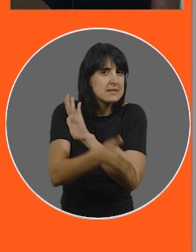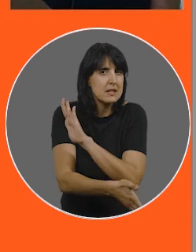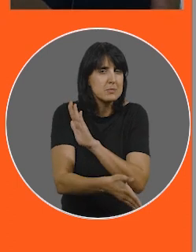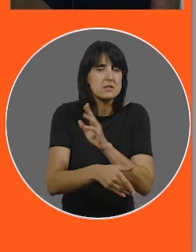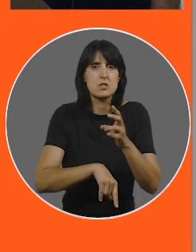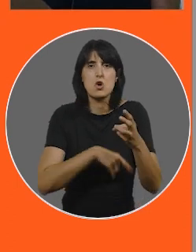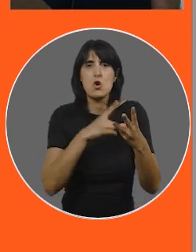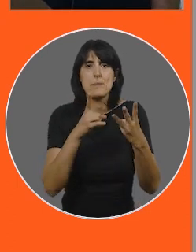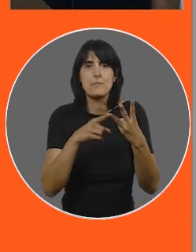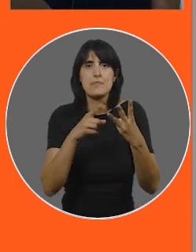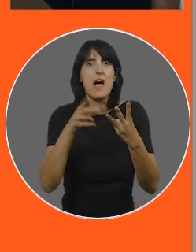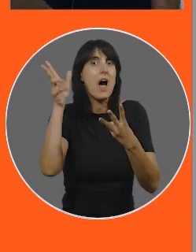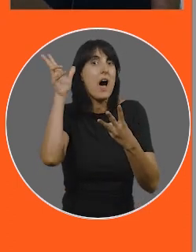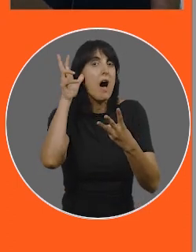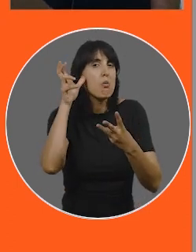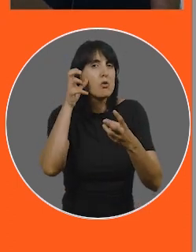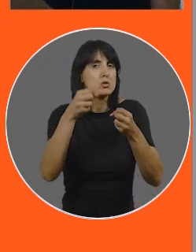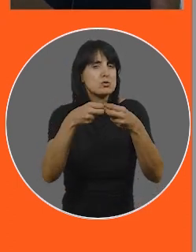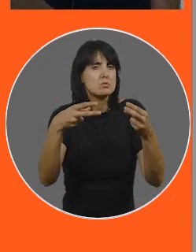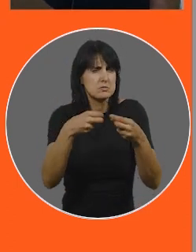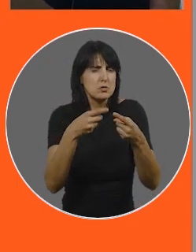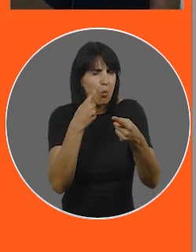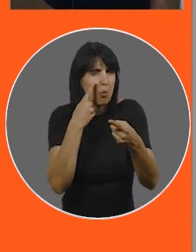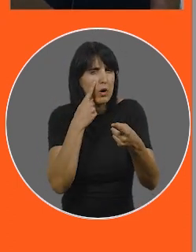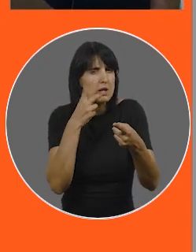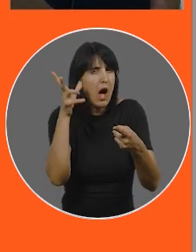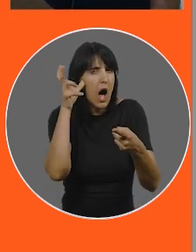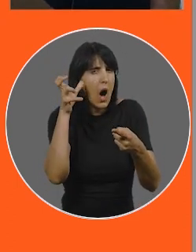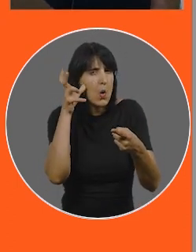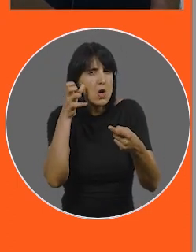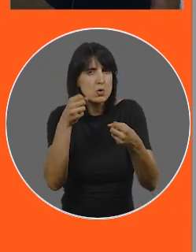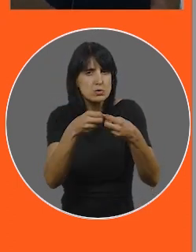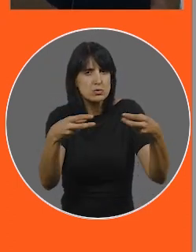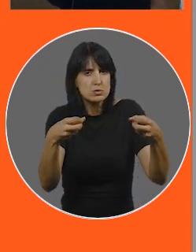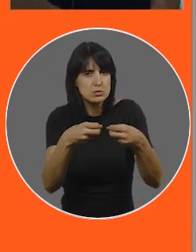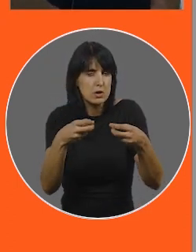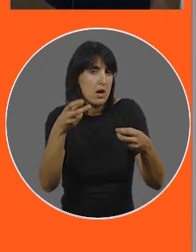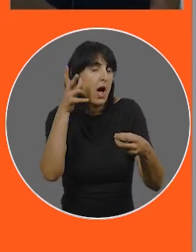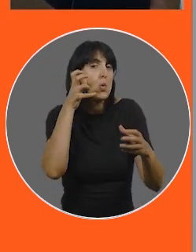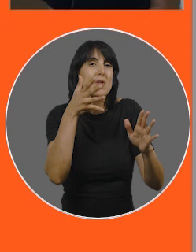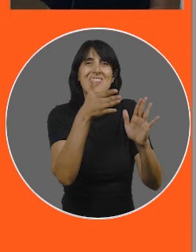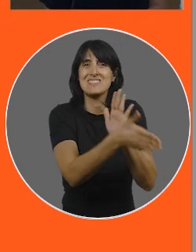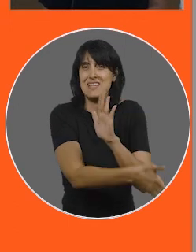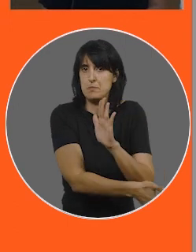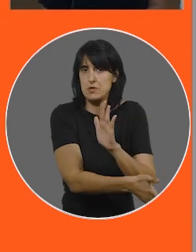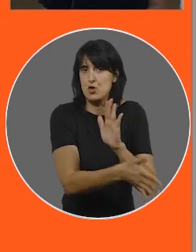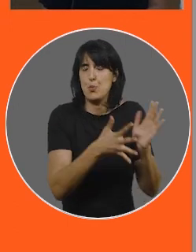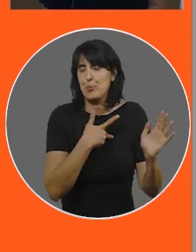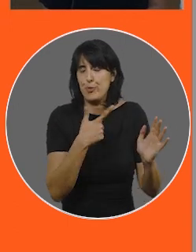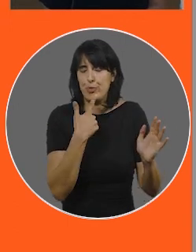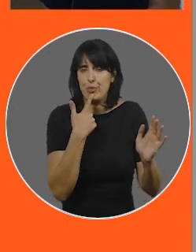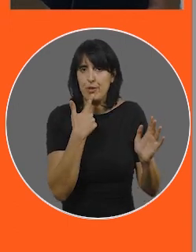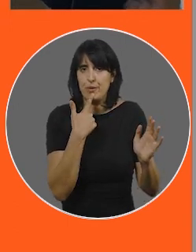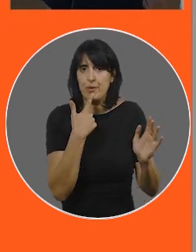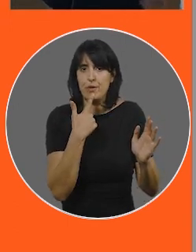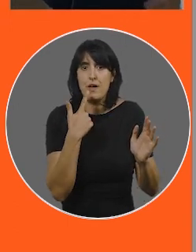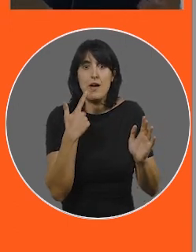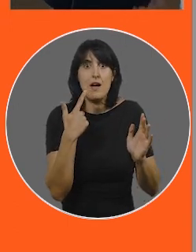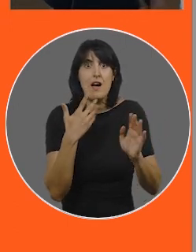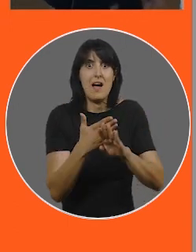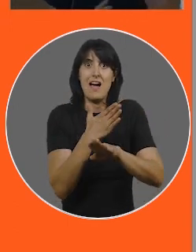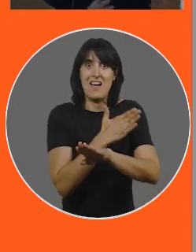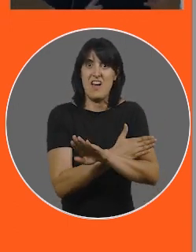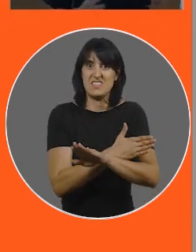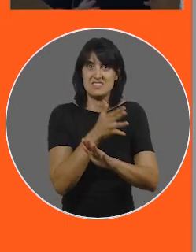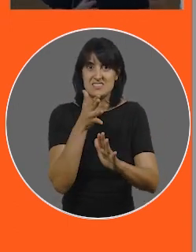l'audiodescripció, el que seria l'audiosubtitulació, que no sé si coneixeu. L'audiodescripció, breument, per si algú no ho sabés, és el que he intentat fer